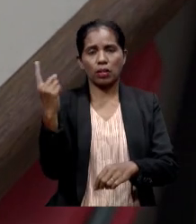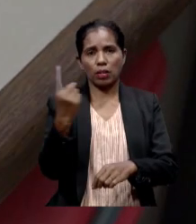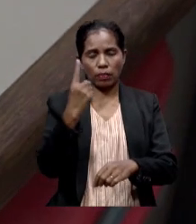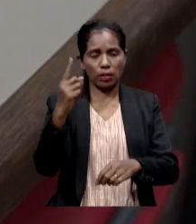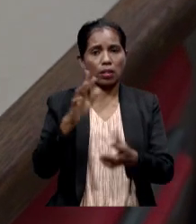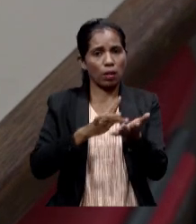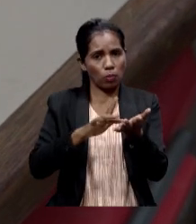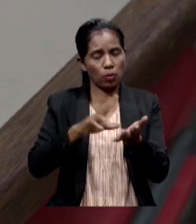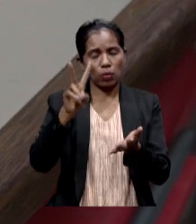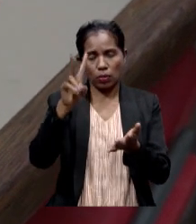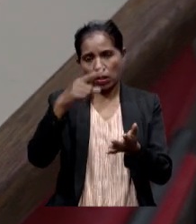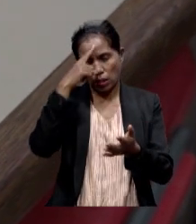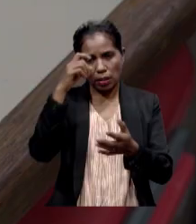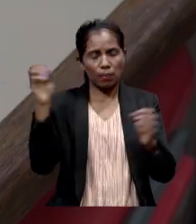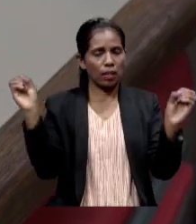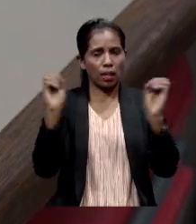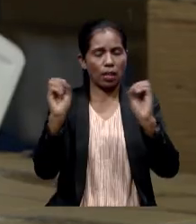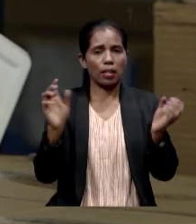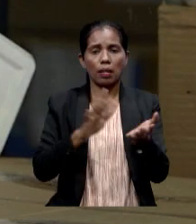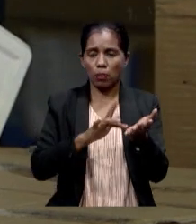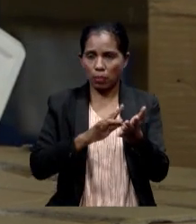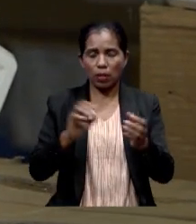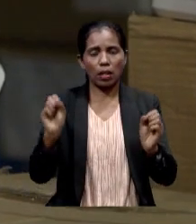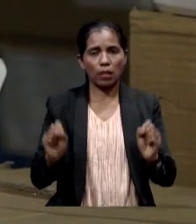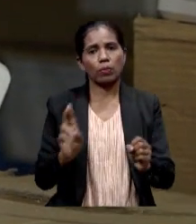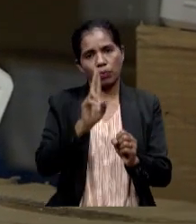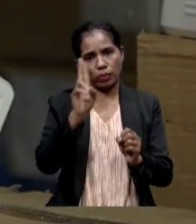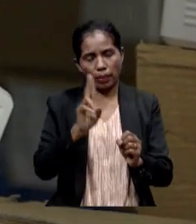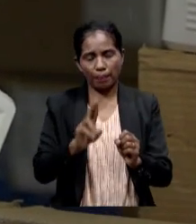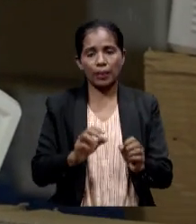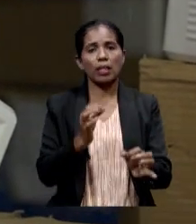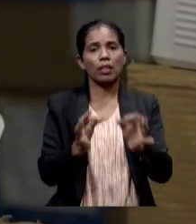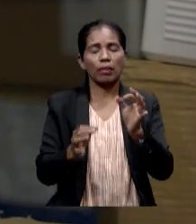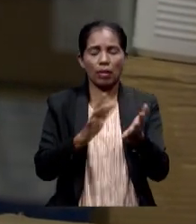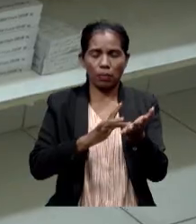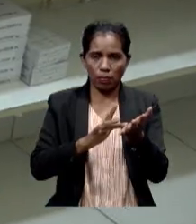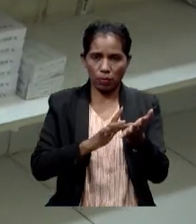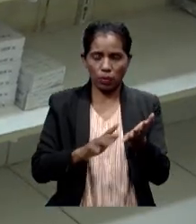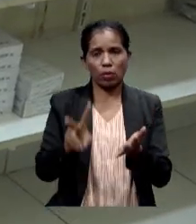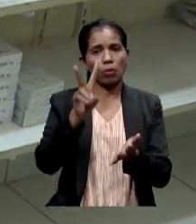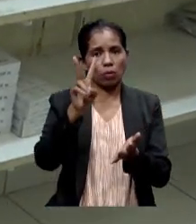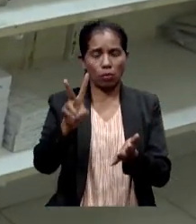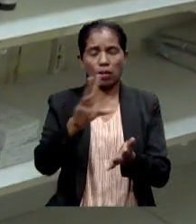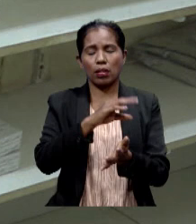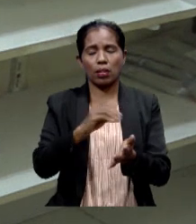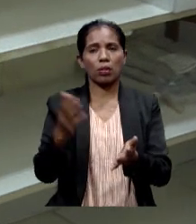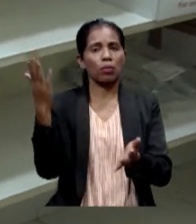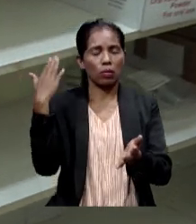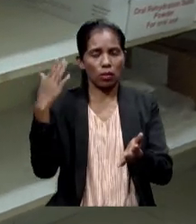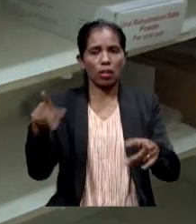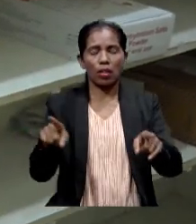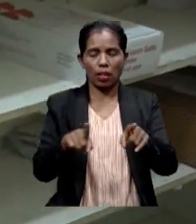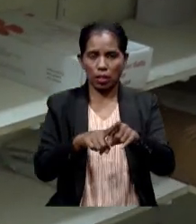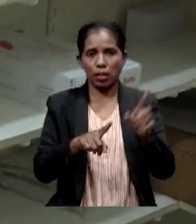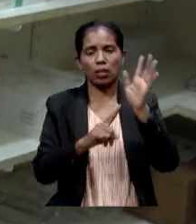ruane tamalai hai moruk nebe atu substitui maske ai moruk dexamethasol ho sifastasin foi na laisne saitia polemika